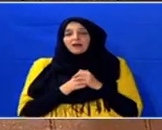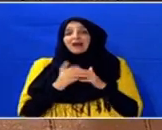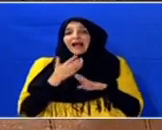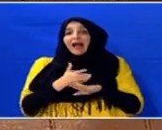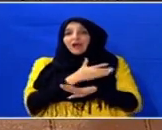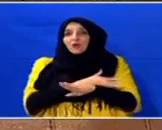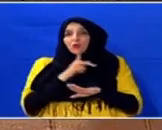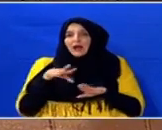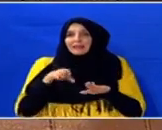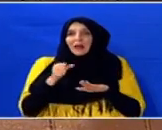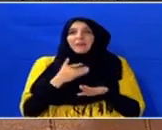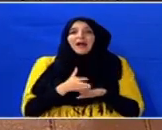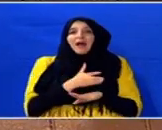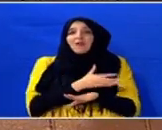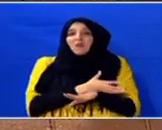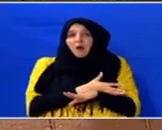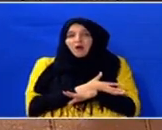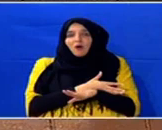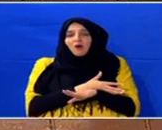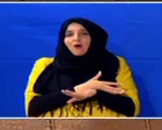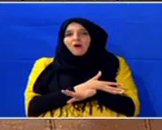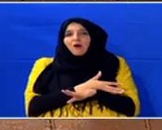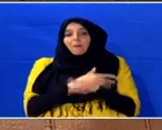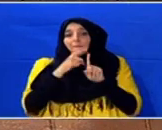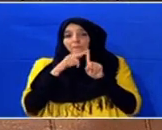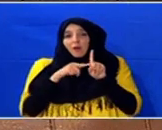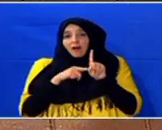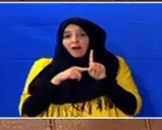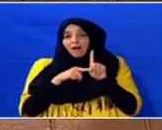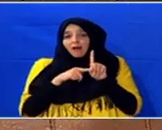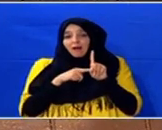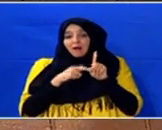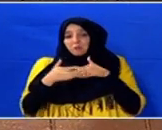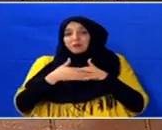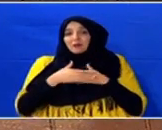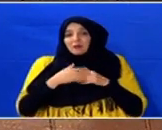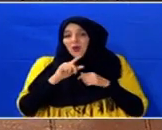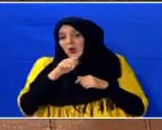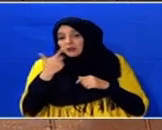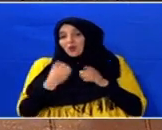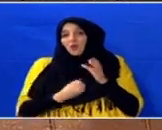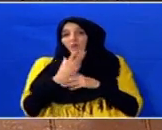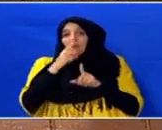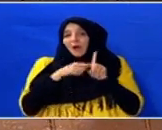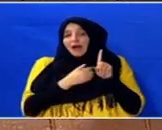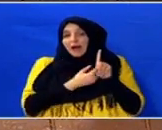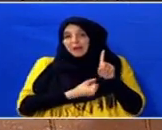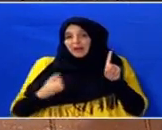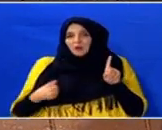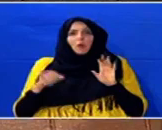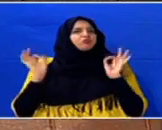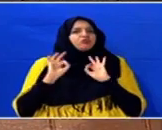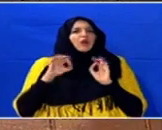الوصول أو قدوم رمضان الآخر. نعم. فلا